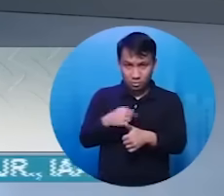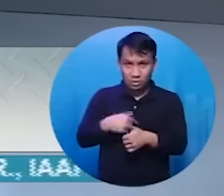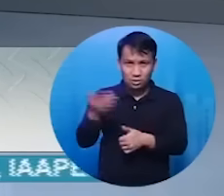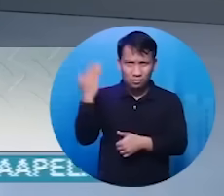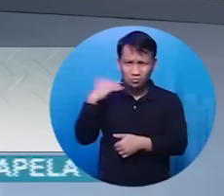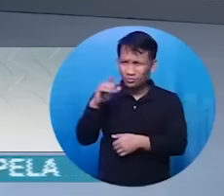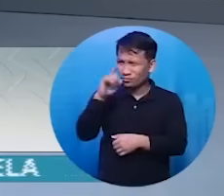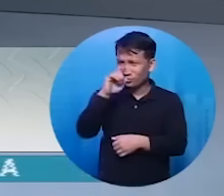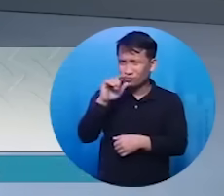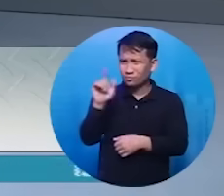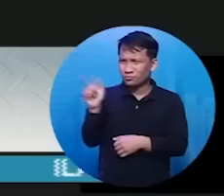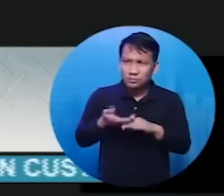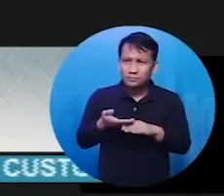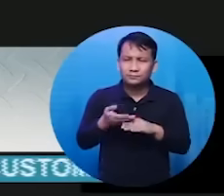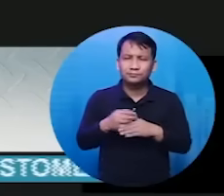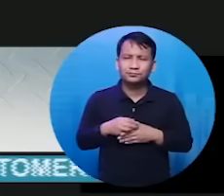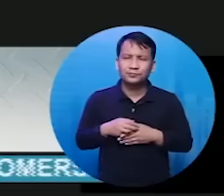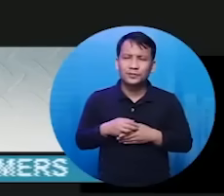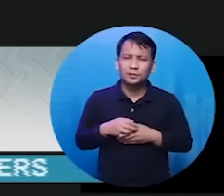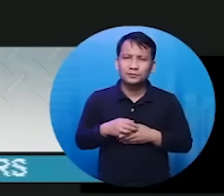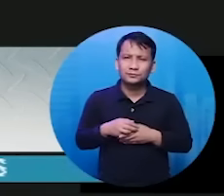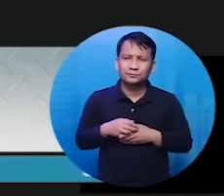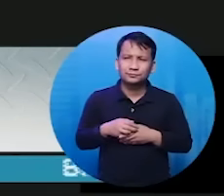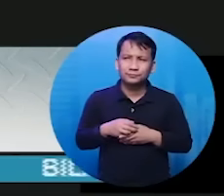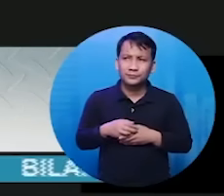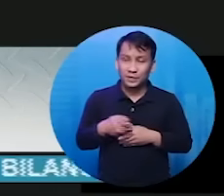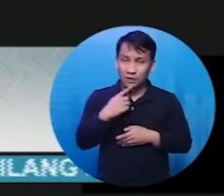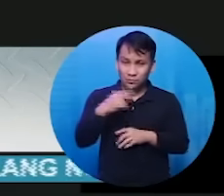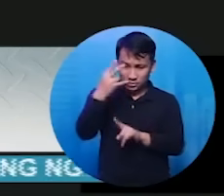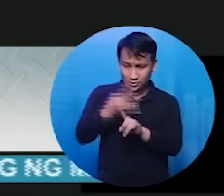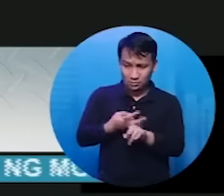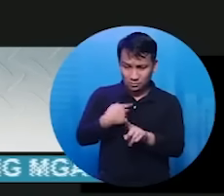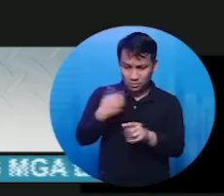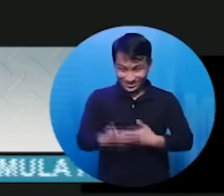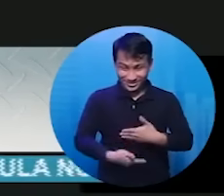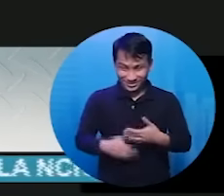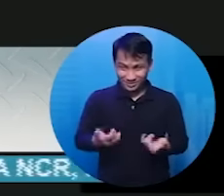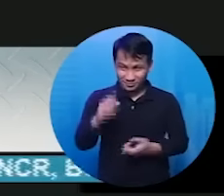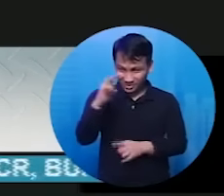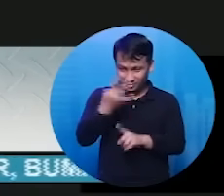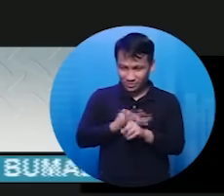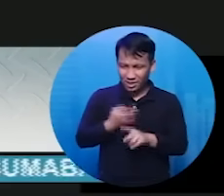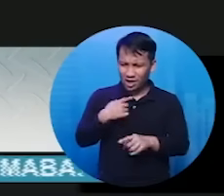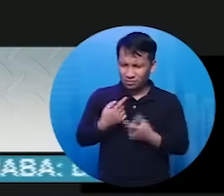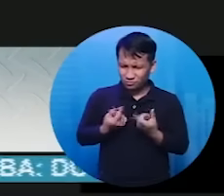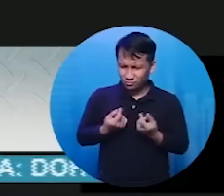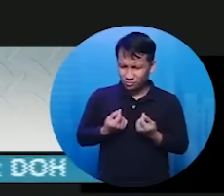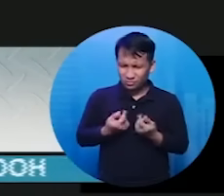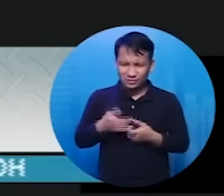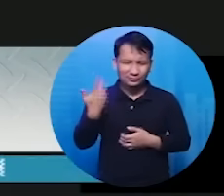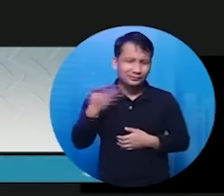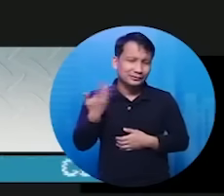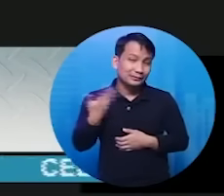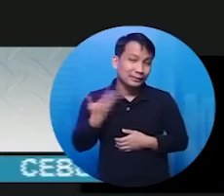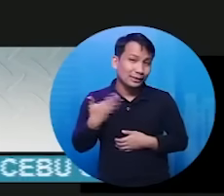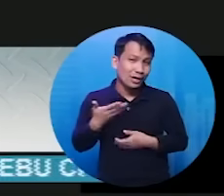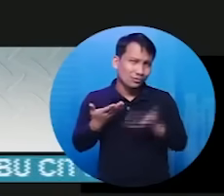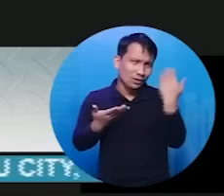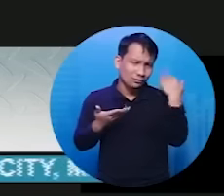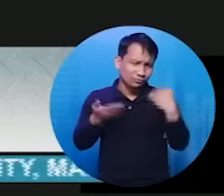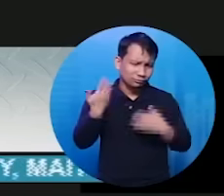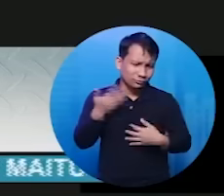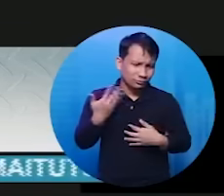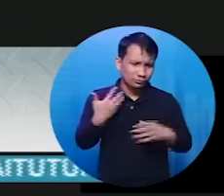Noong 2017 po ba yun? Siyempre po, 7 months po yung tiyan ko noon. Ako po eh, naiinitan that time. Tapos